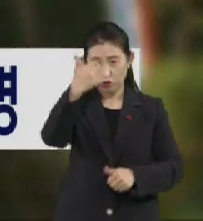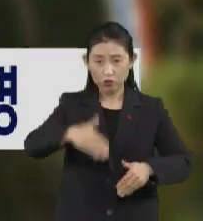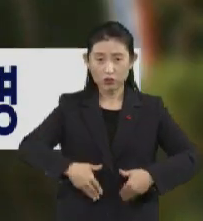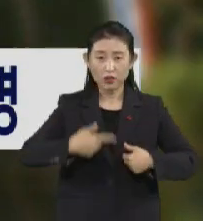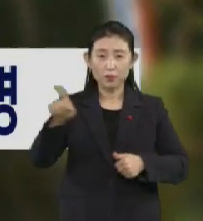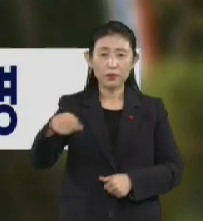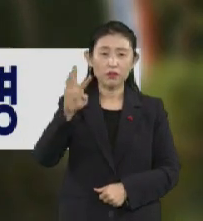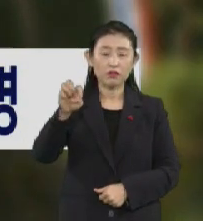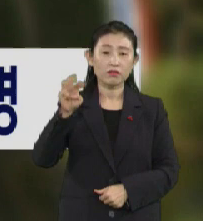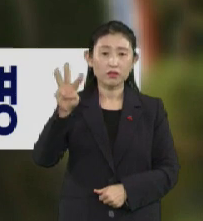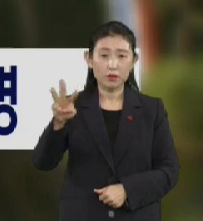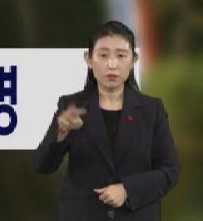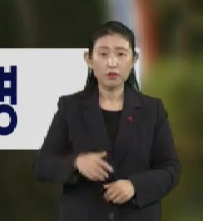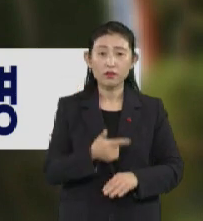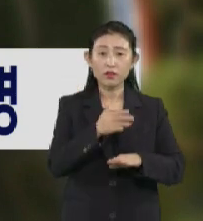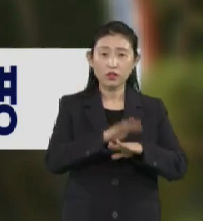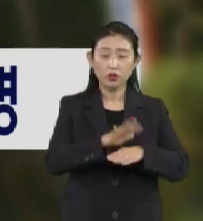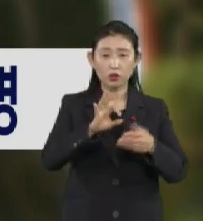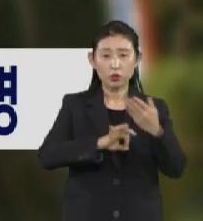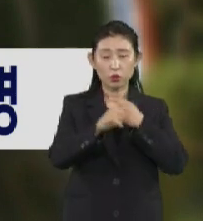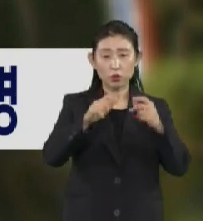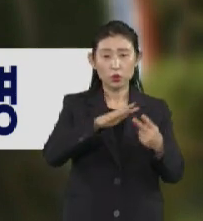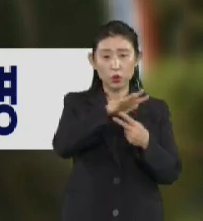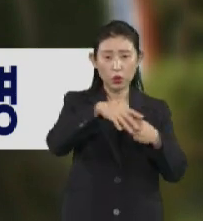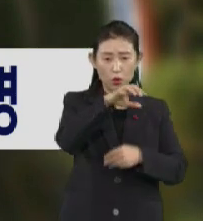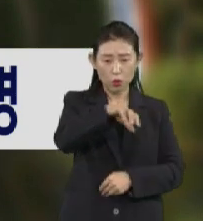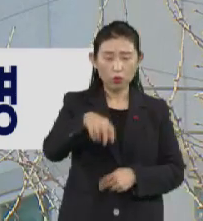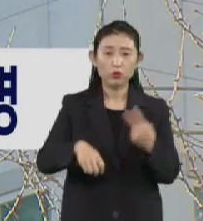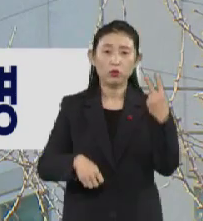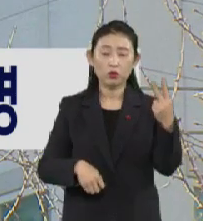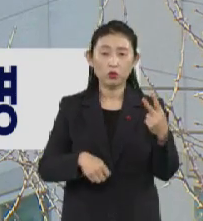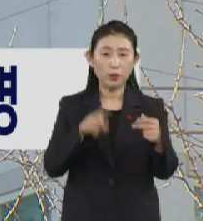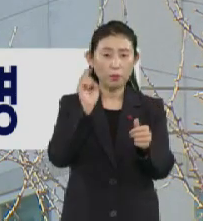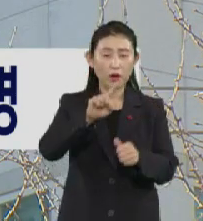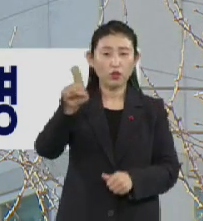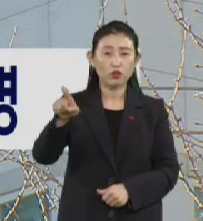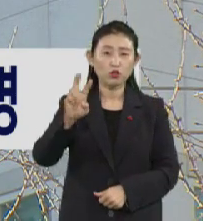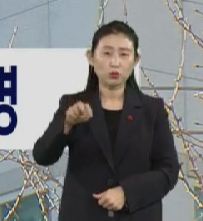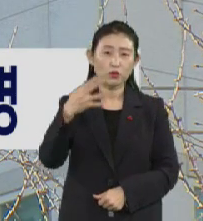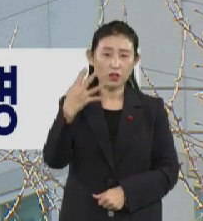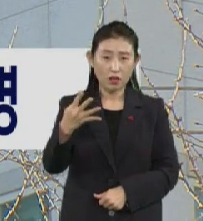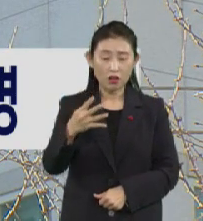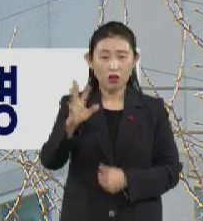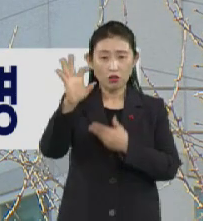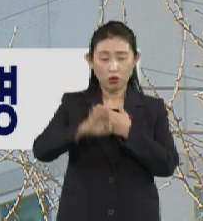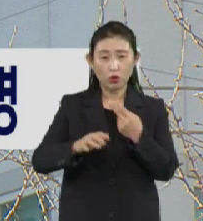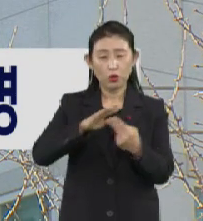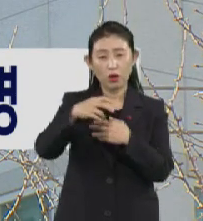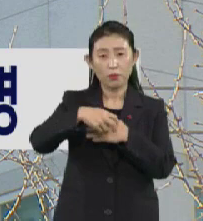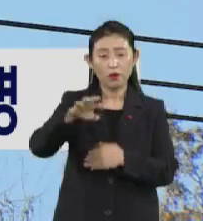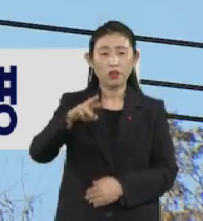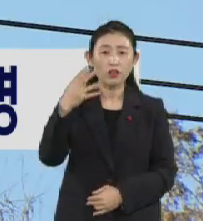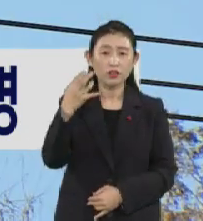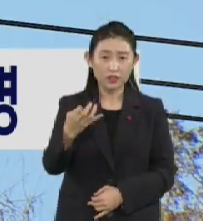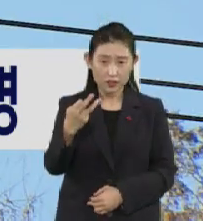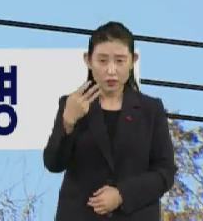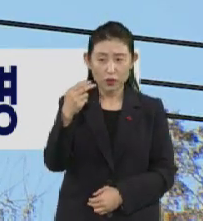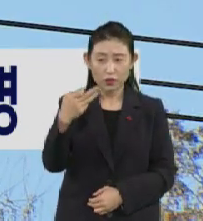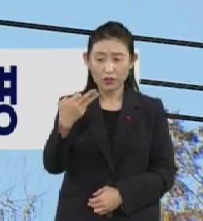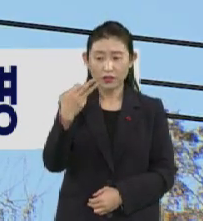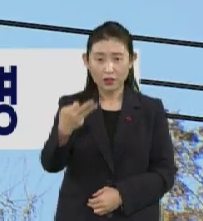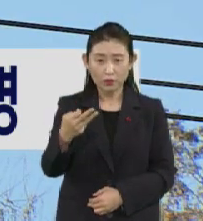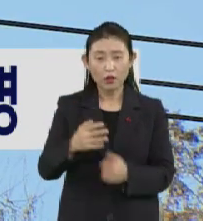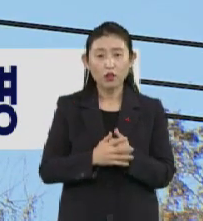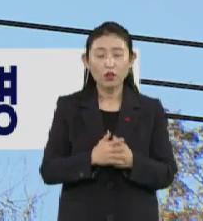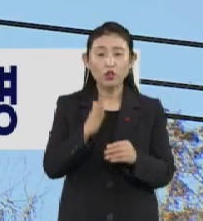133명이 확진됐습니다. 대전 동구의 요양원 두 곳에서 24명, 서구 요양병원에서 13명, 중구 요양병원 두